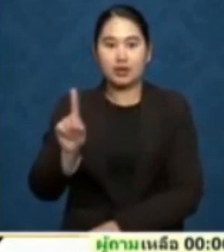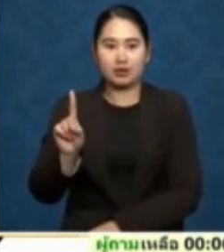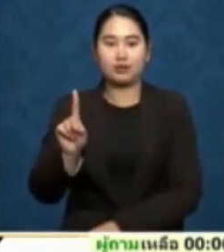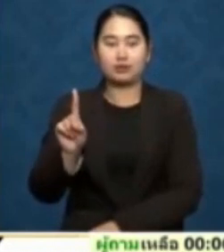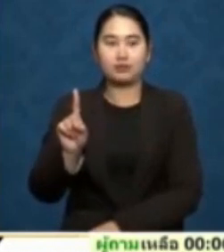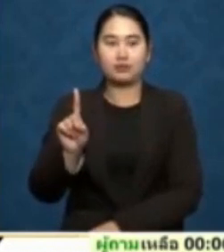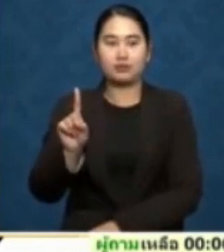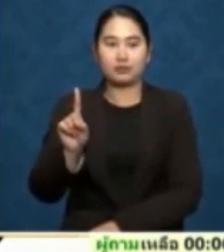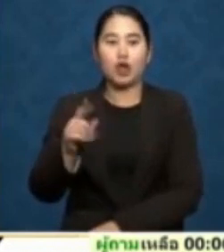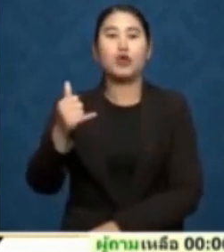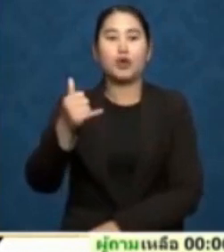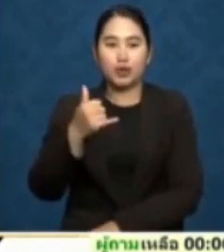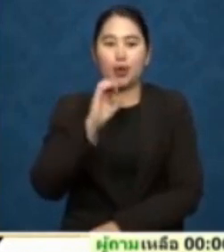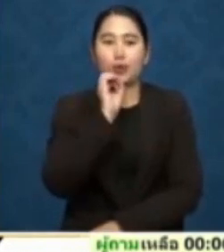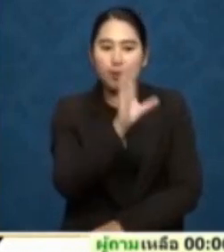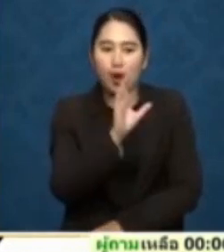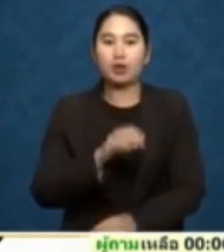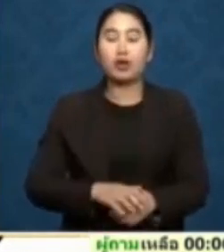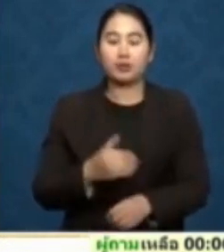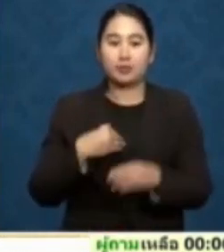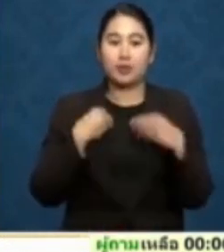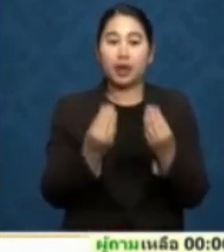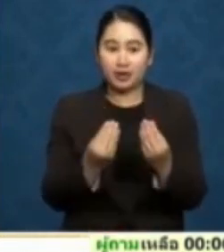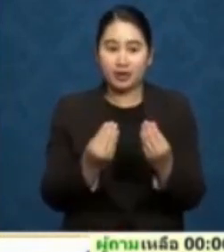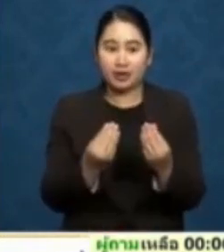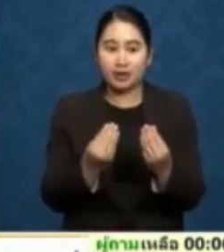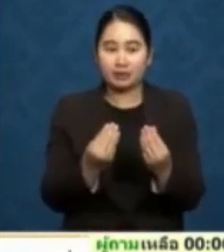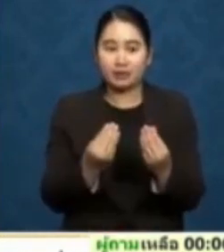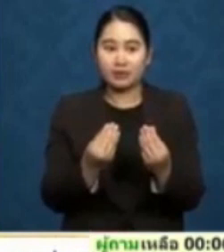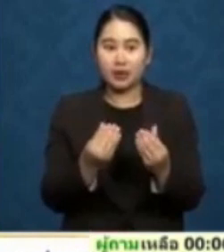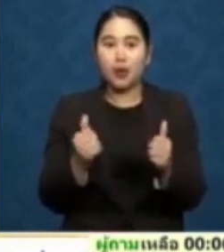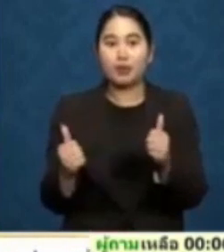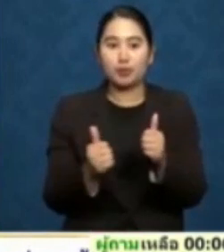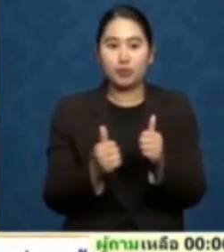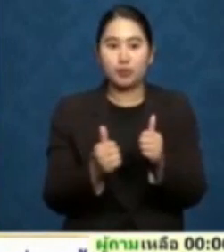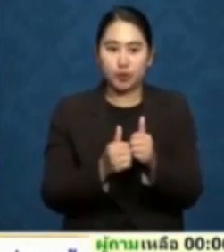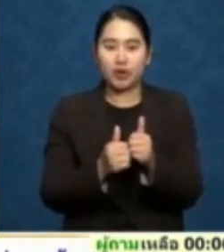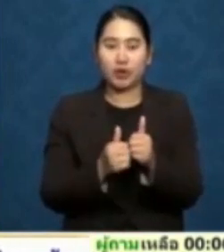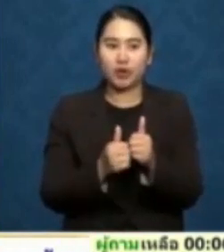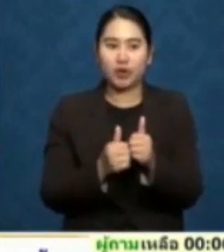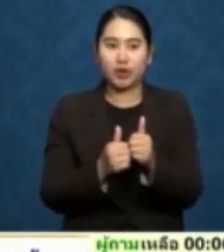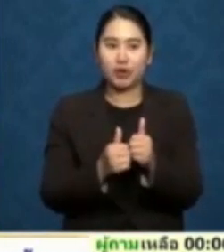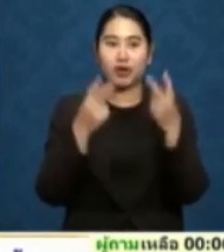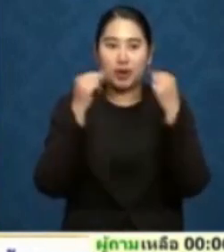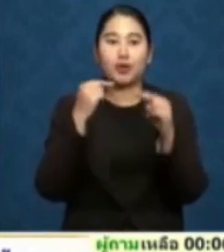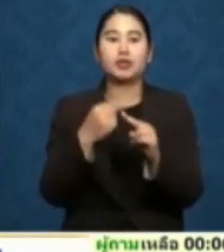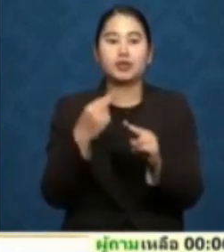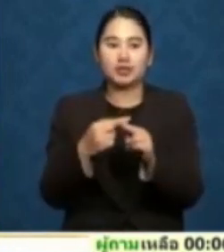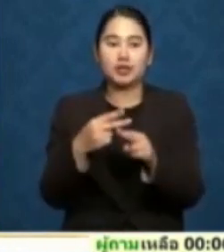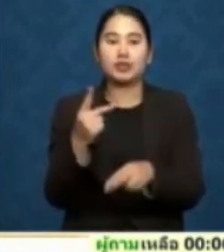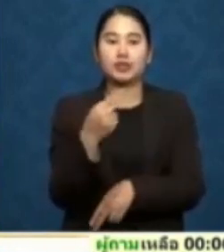1111และผมก็มอบหมายให้ท่านผู้ช่วยรัฐมนตรีคุณธนกิจจิตอารีรัตน์เนี่ยทำหน้า